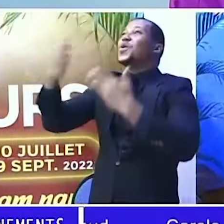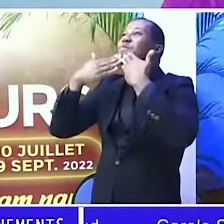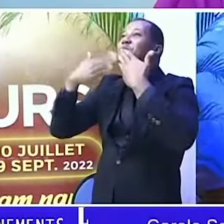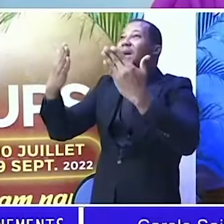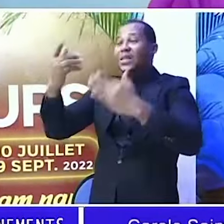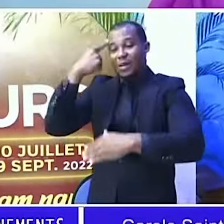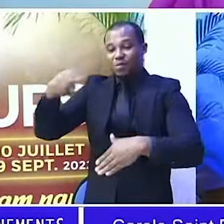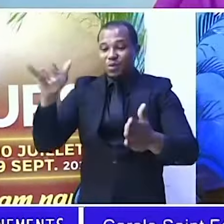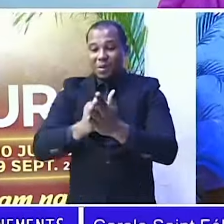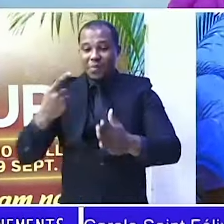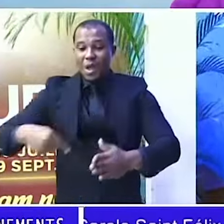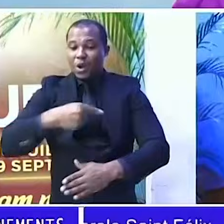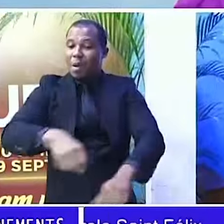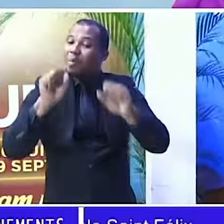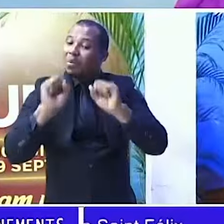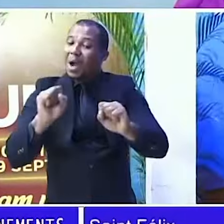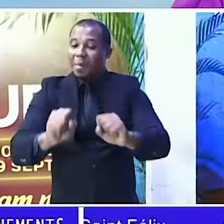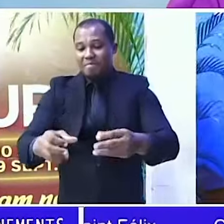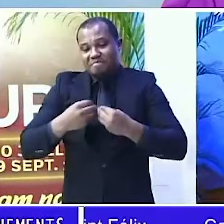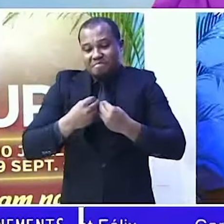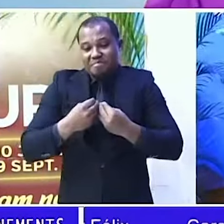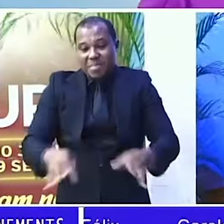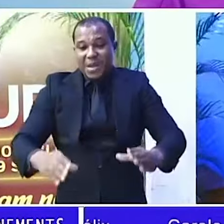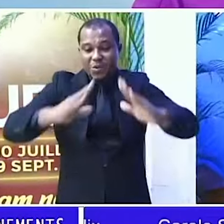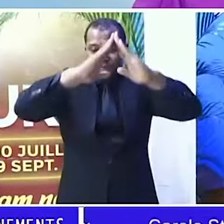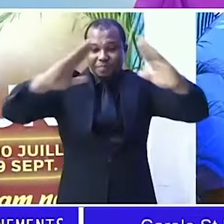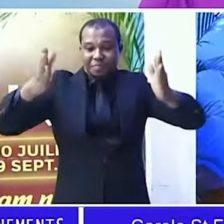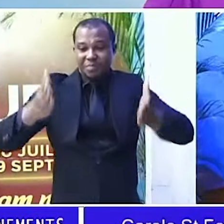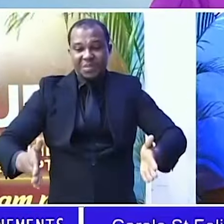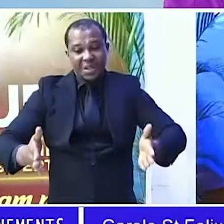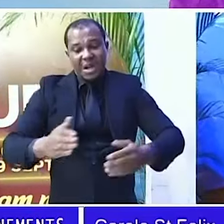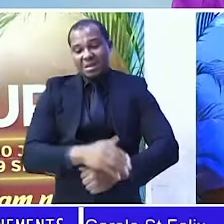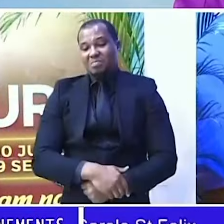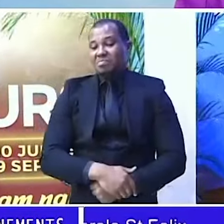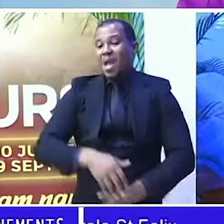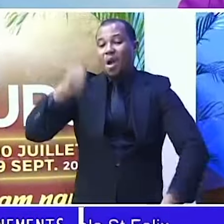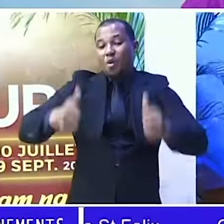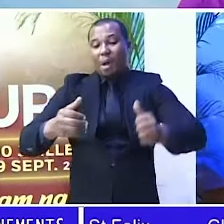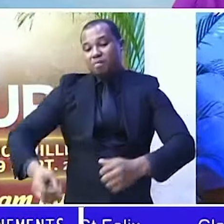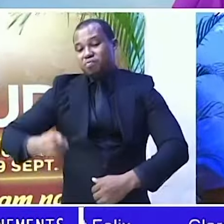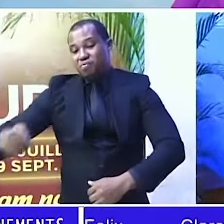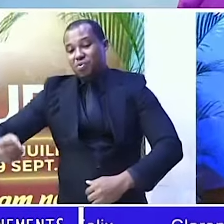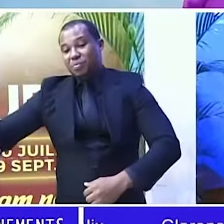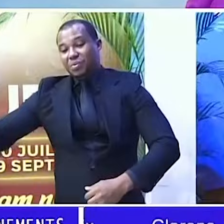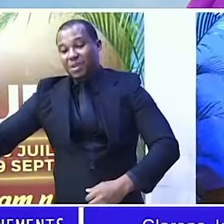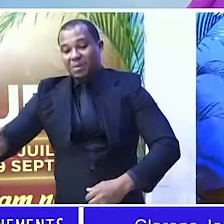Nous sommes capables de perdre caille, nous sommes capables de perdre affaire nous. Nous sommes